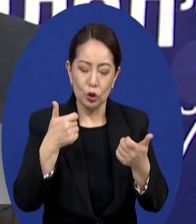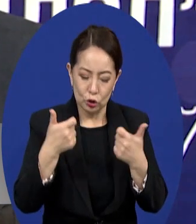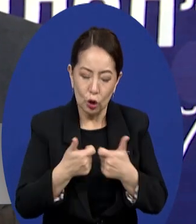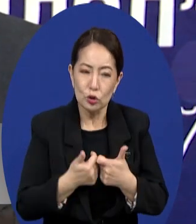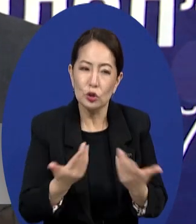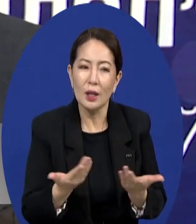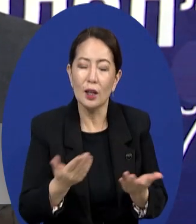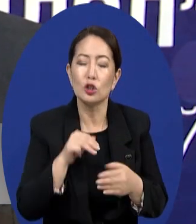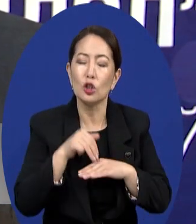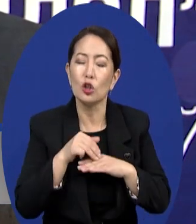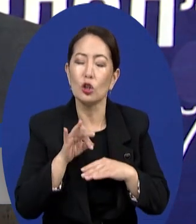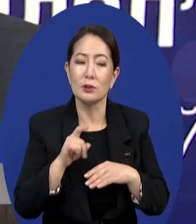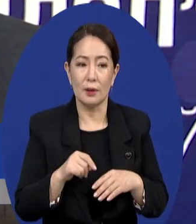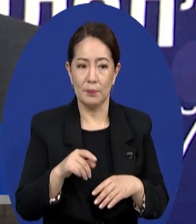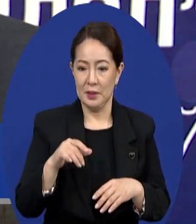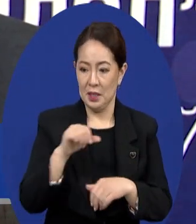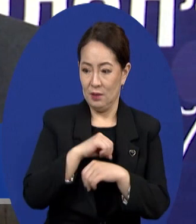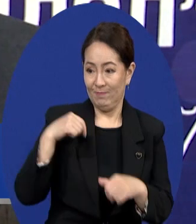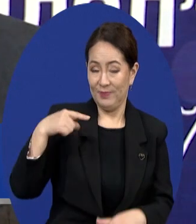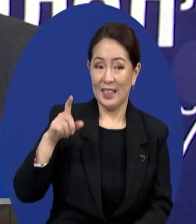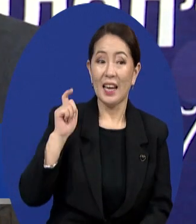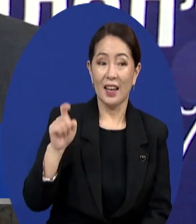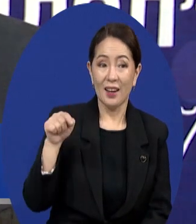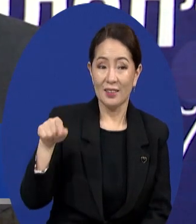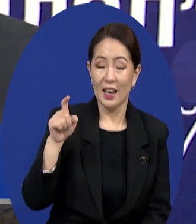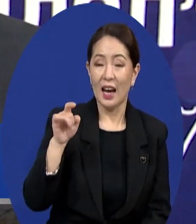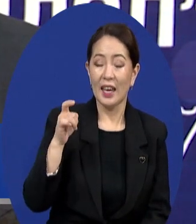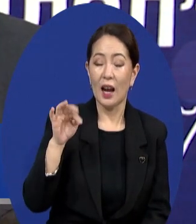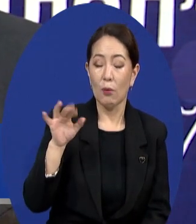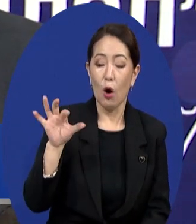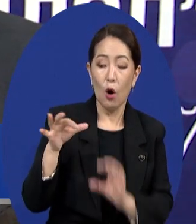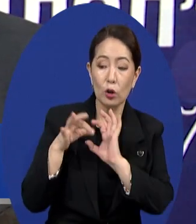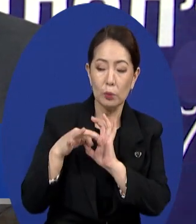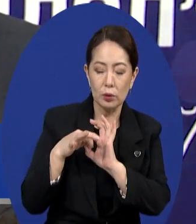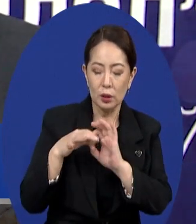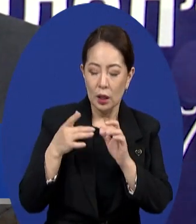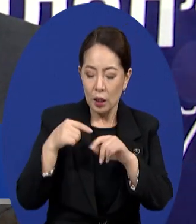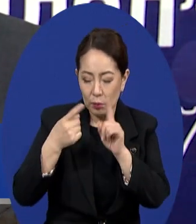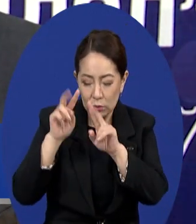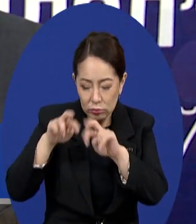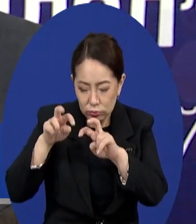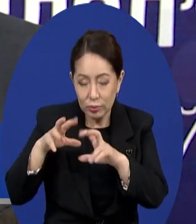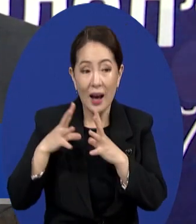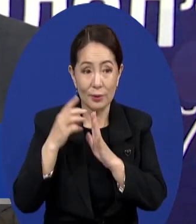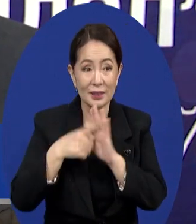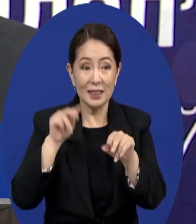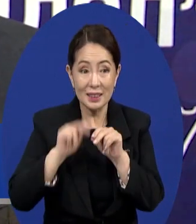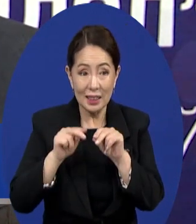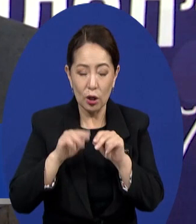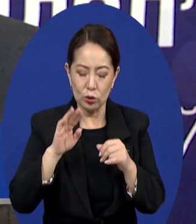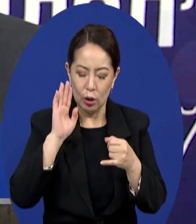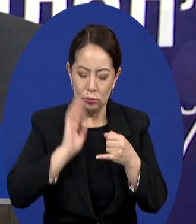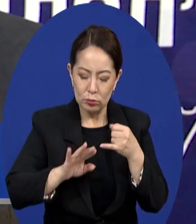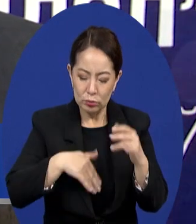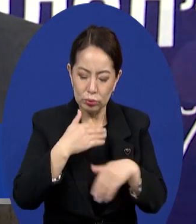хэрэг сайн 10 сард хэрэг шалгагдаж эхлээд одоо ингээд сар гарны дараа шүүхэр эцлийн